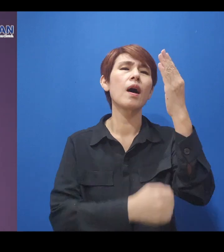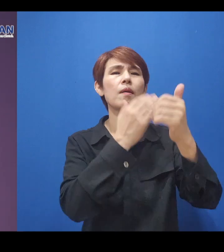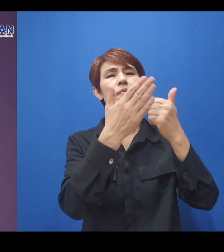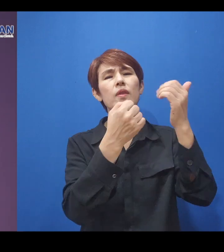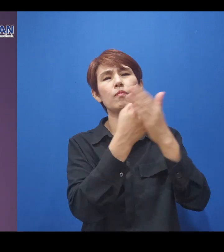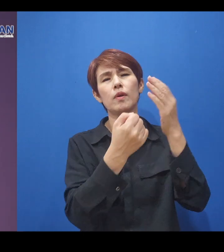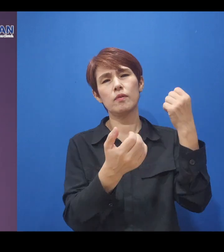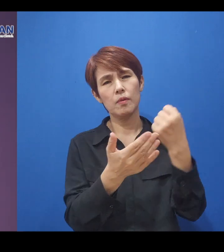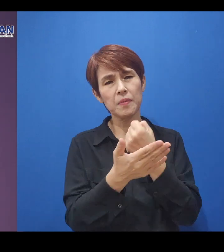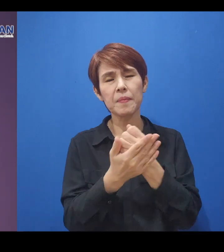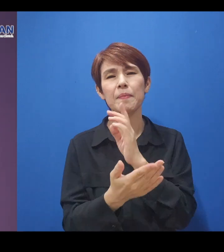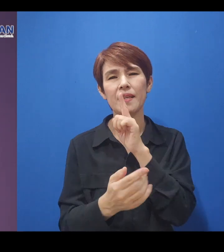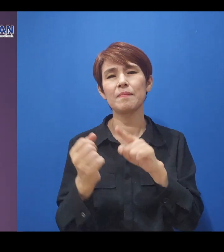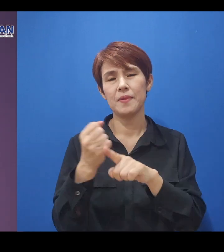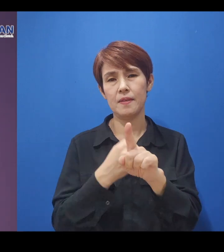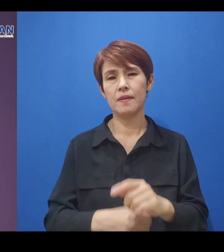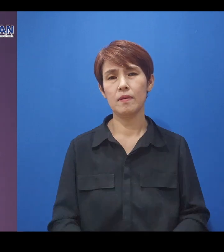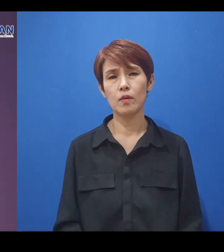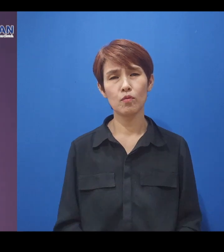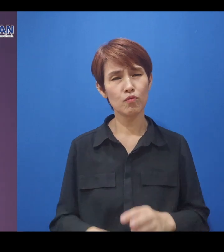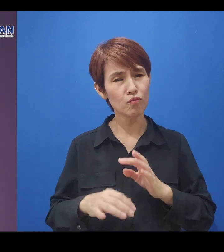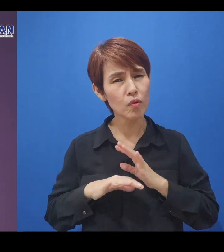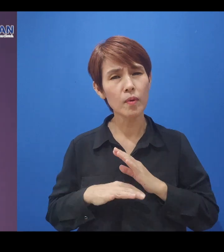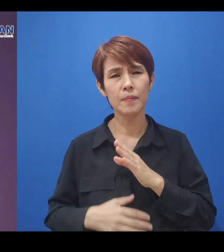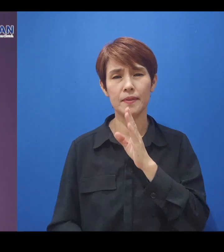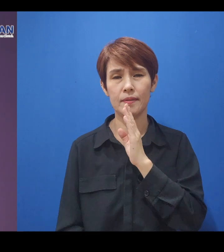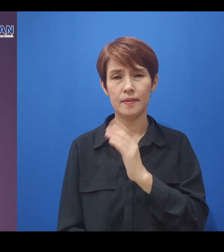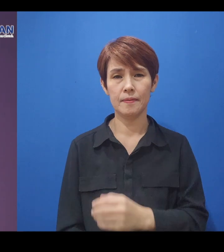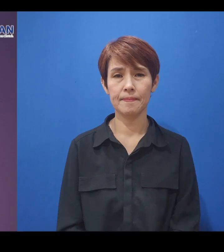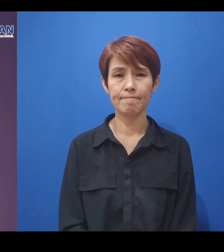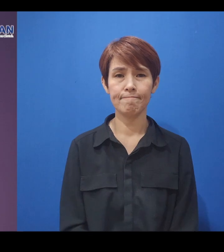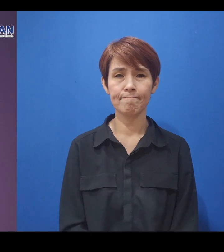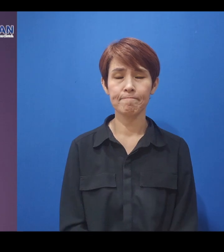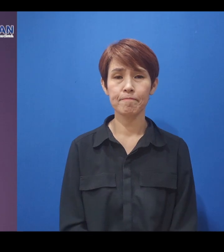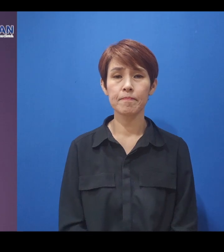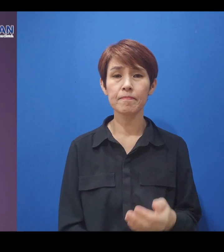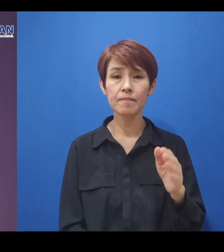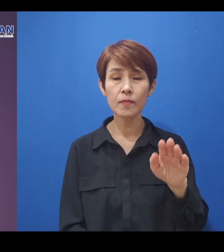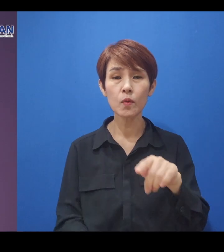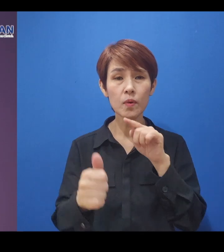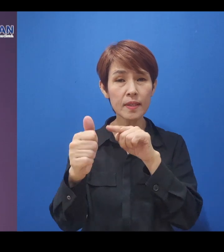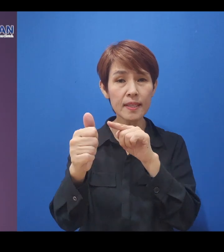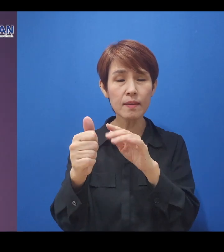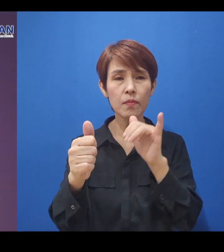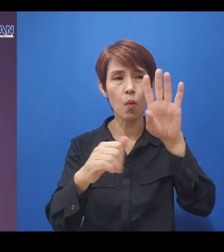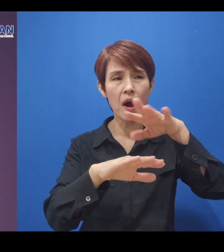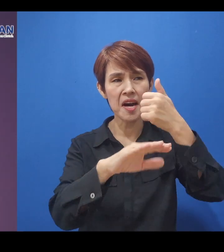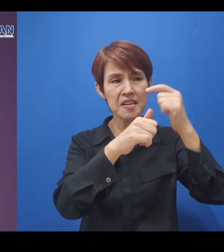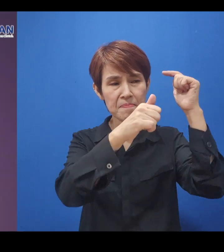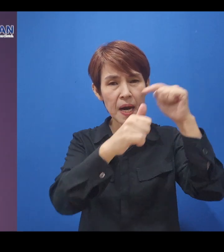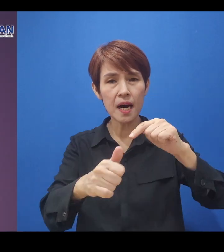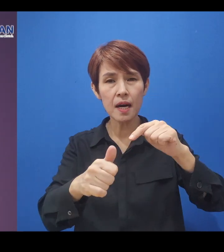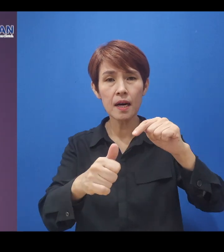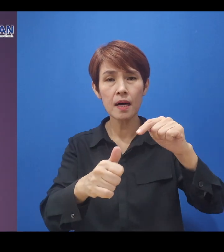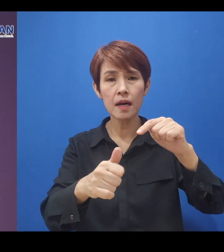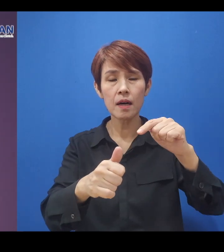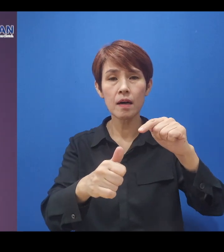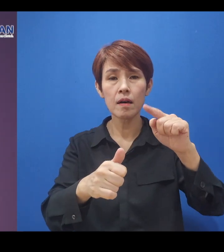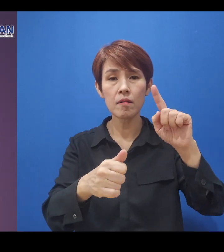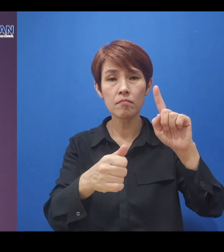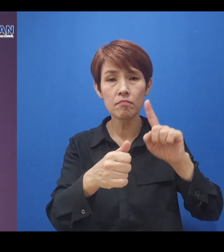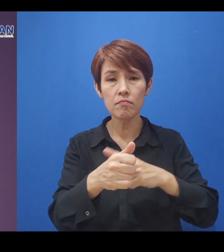두려워요? 안 두려워요? 그런데 그 자신도 그만 황제의 명령을 따라서 반모라고 하는